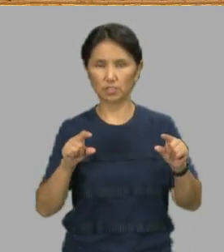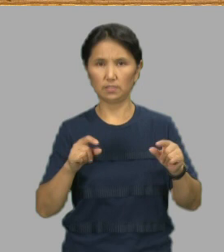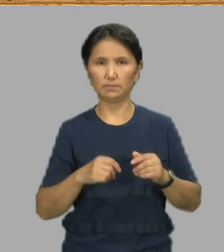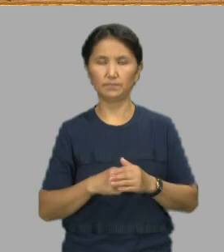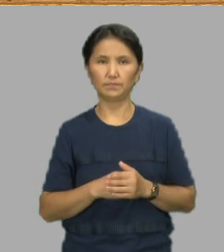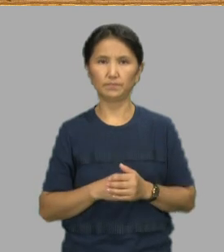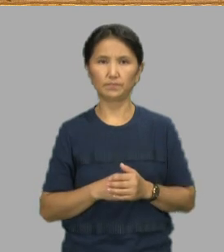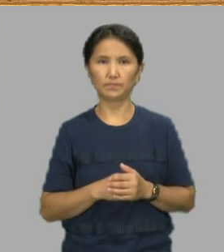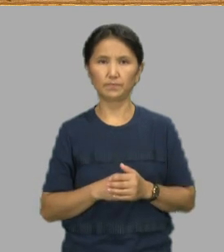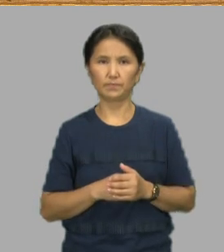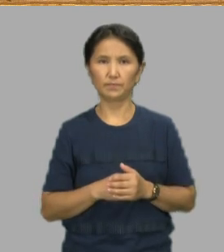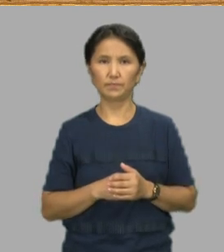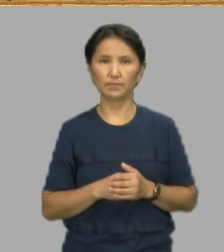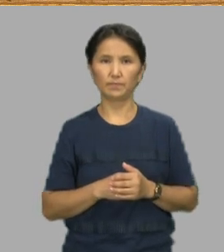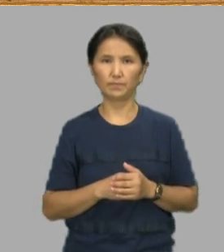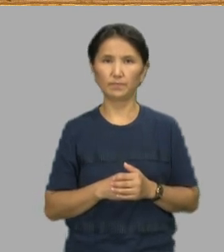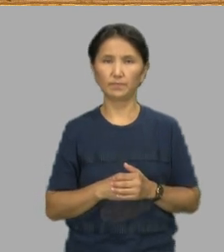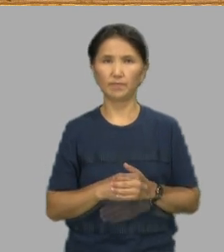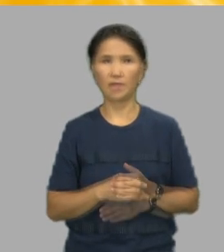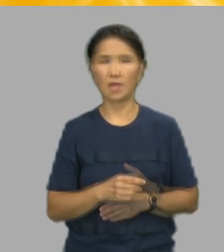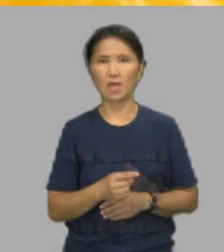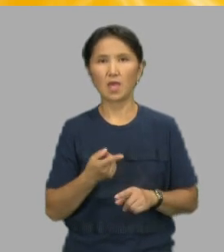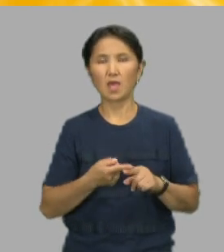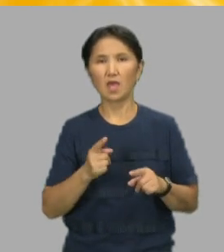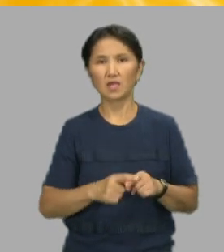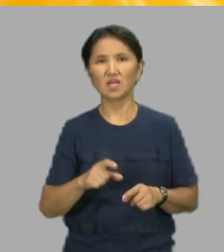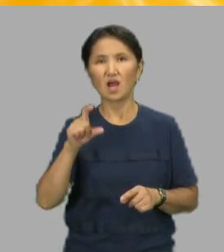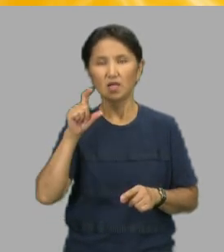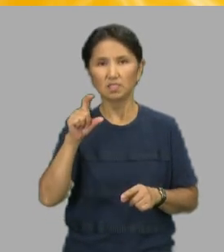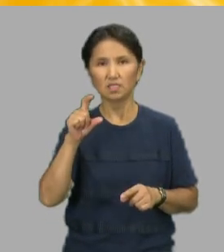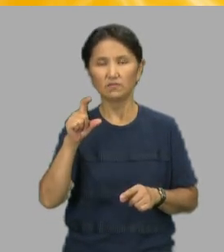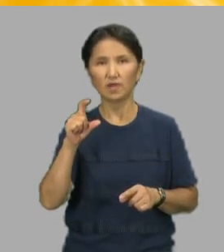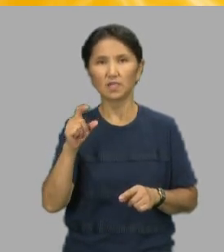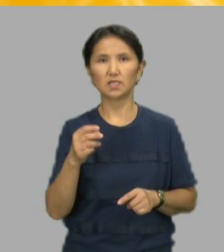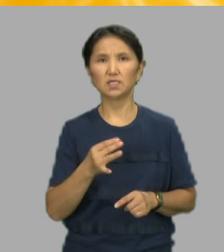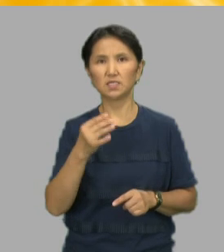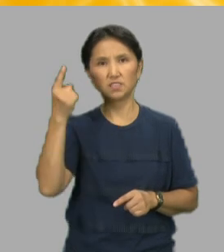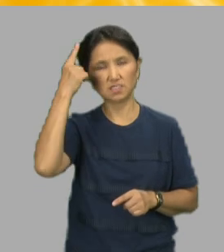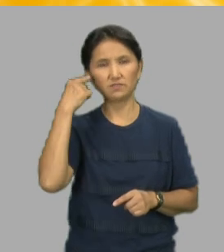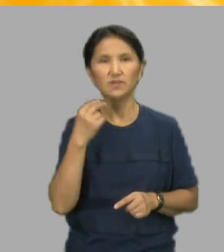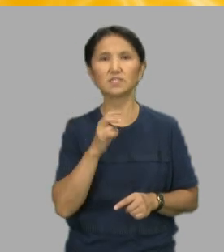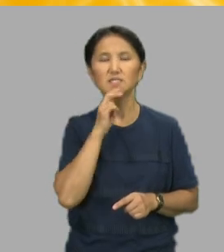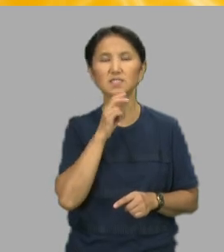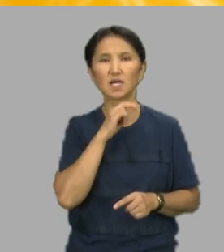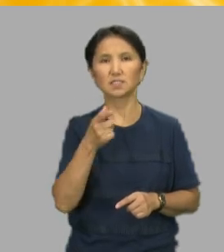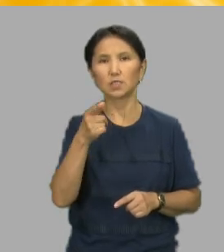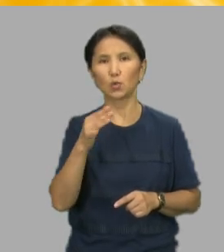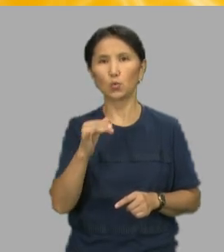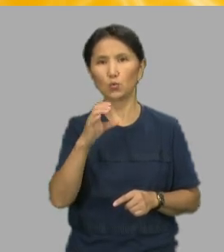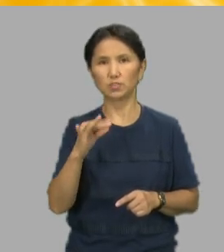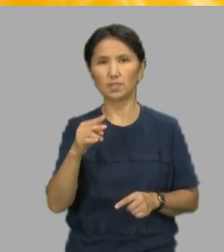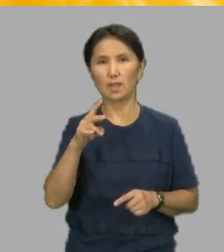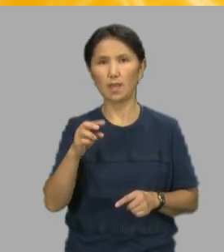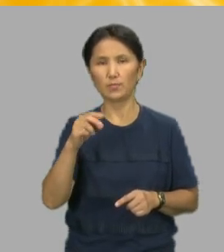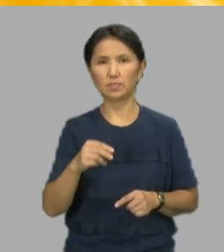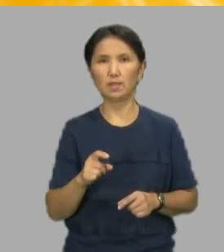Составьте схемы предложений. Это отрывок из известной вам сказки